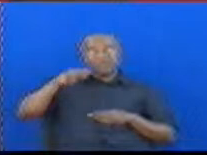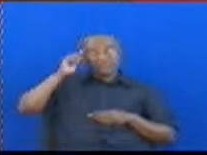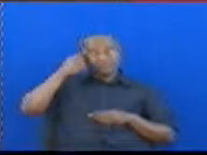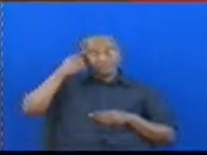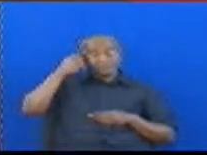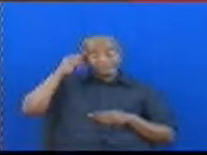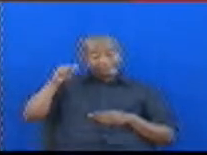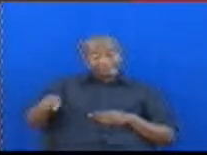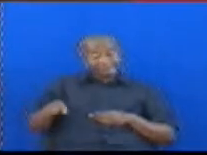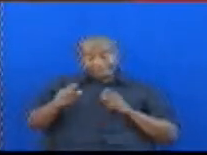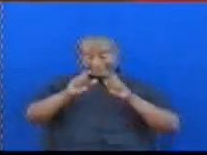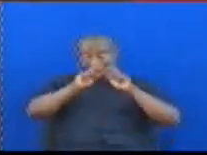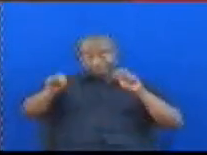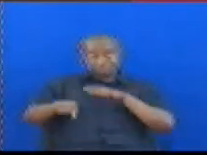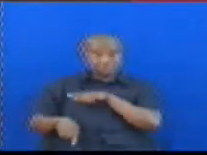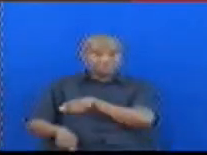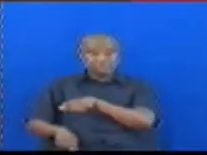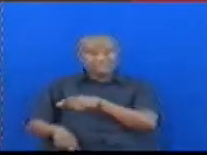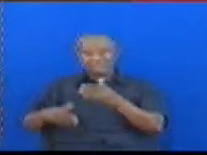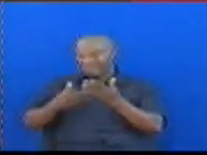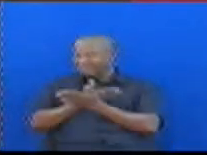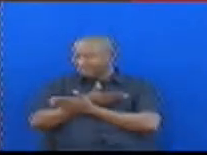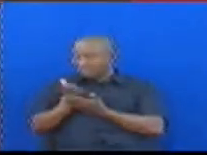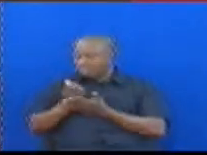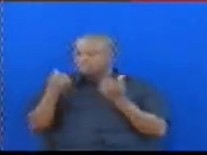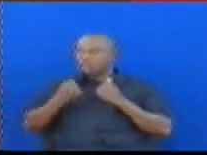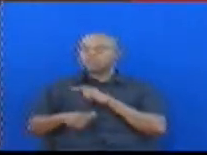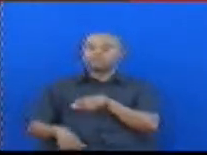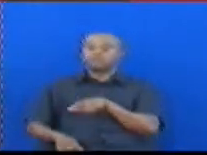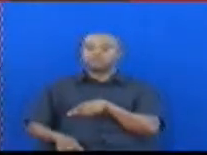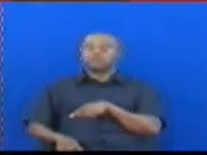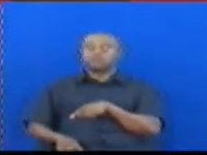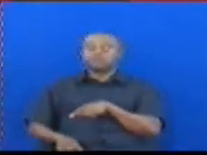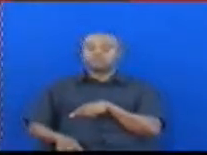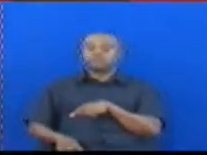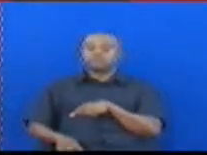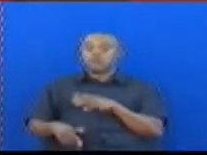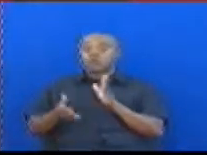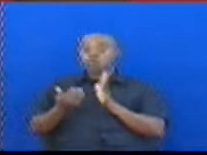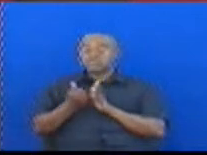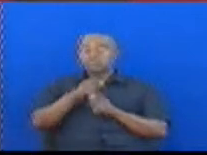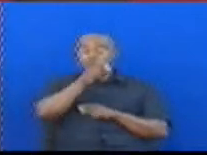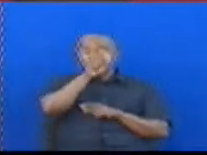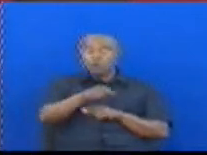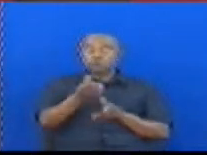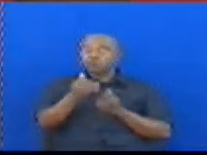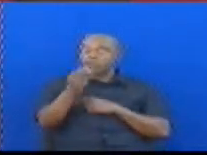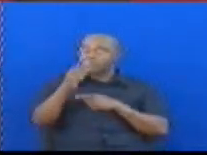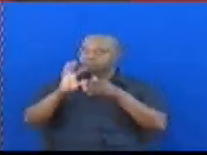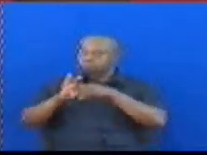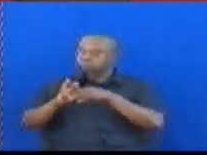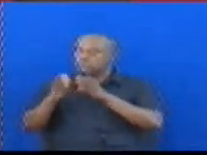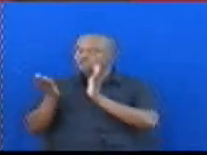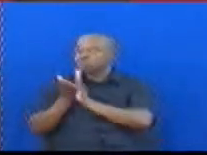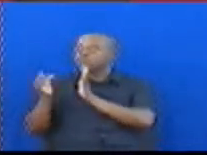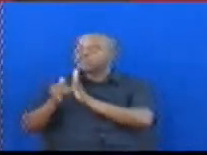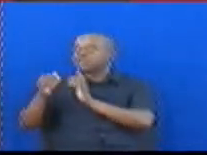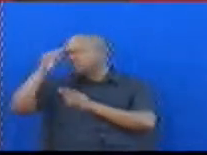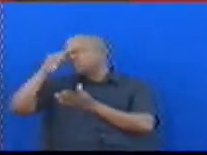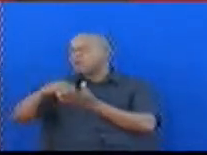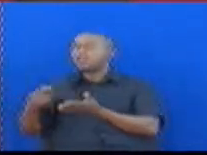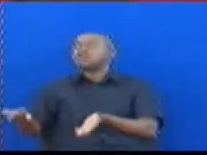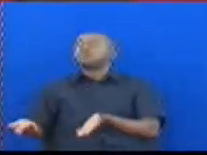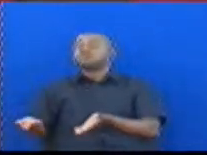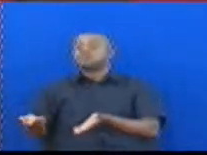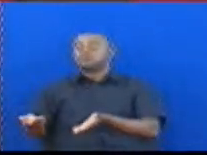sharti hili au kifungu hichi hakina shida, kwa sababu msingi wa shule ya sheria au mafunzo ya shule ya